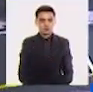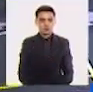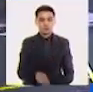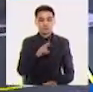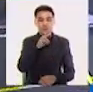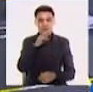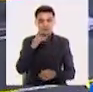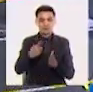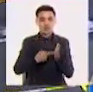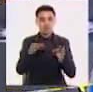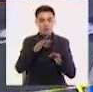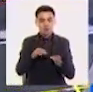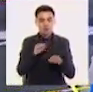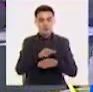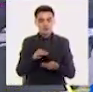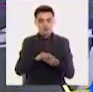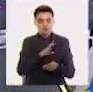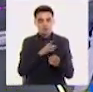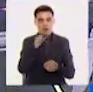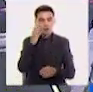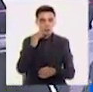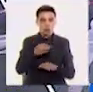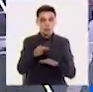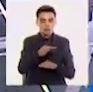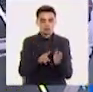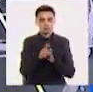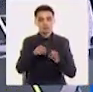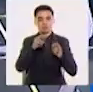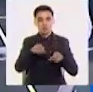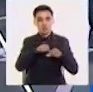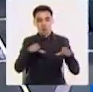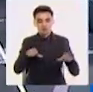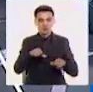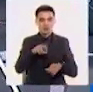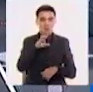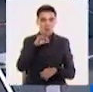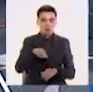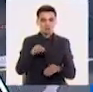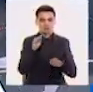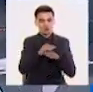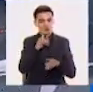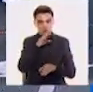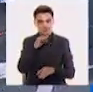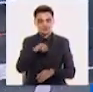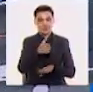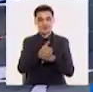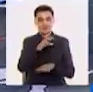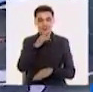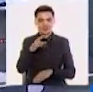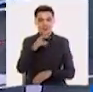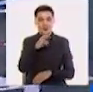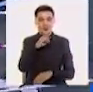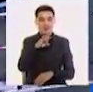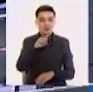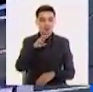Карантин талаптар қайта күшейтіліп жатқан Алматы облысында блок санитарлық посттар қайта қойылмайды. Облыстың бас мемлекеттік санитар дәрігері Қайрат Баймұхамбетов